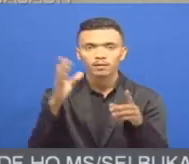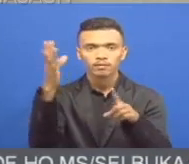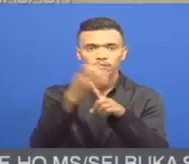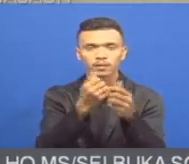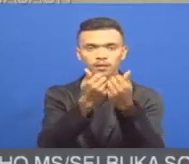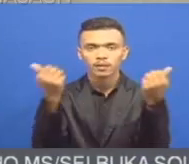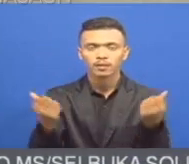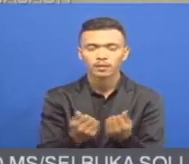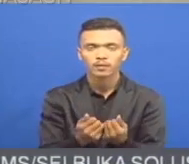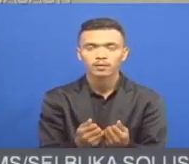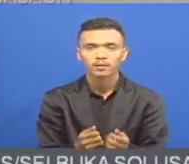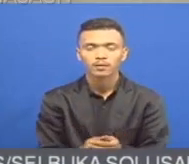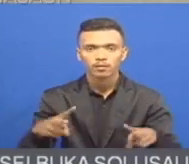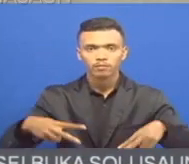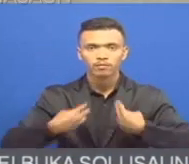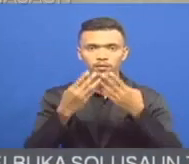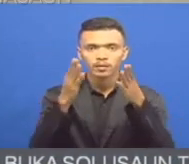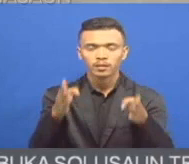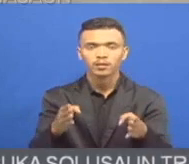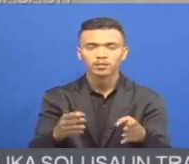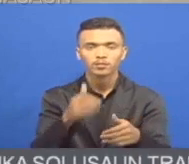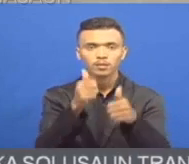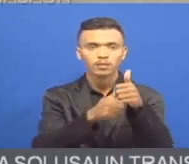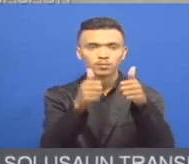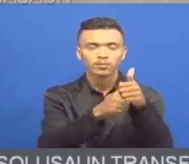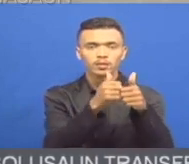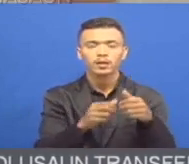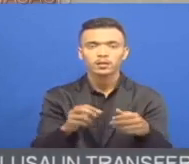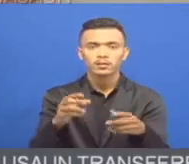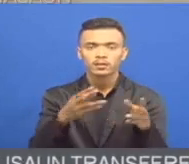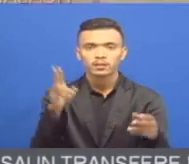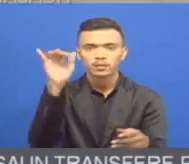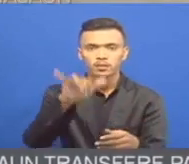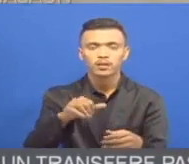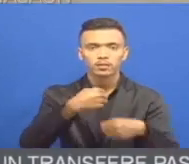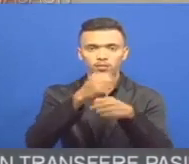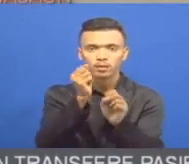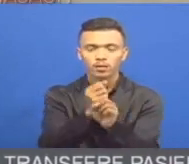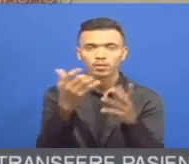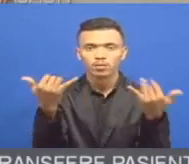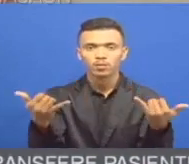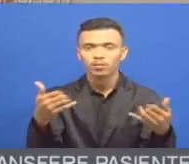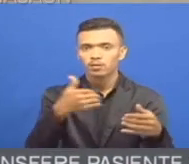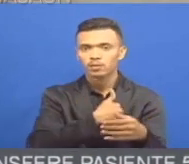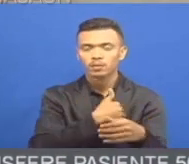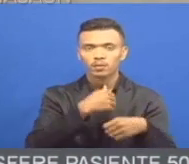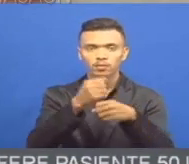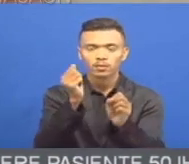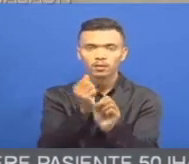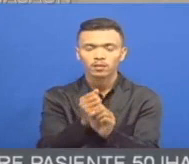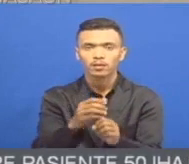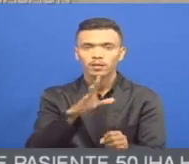tamba veteranu sira ma maiduni falde an sira maka dada. Ne maka impere to agora ne la dada ida. Sira hin maka ahi ne